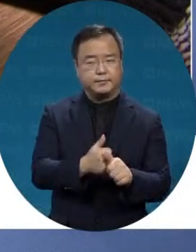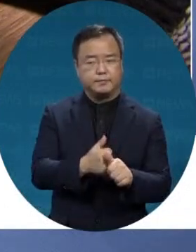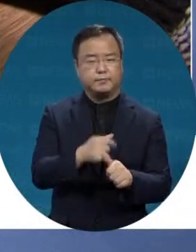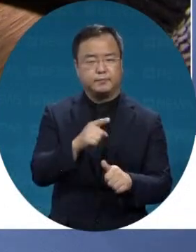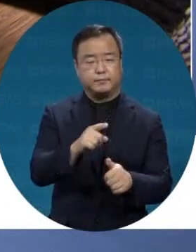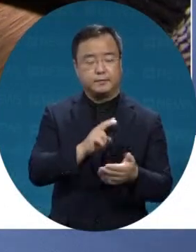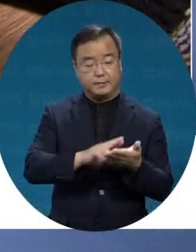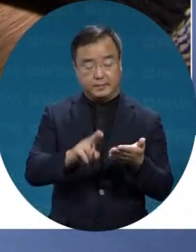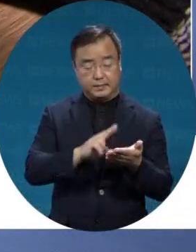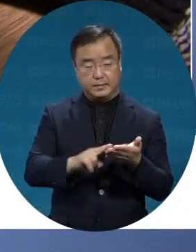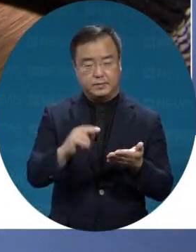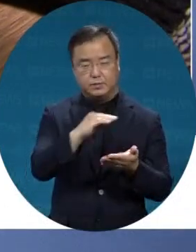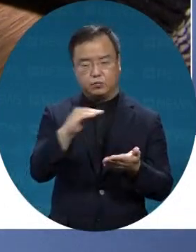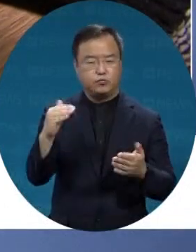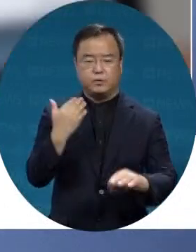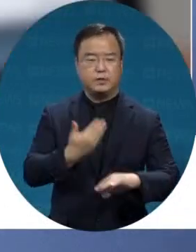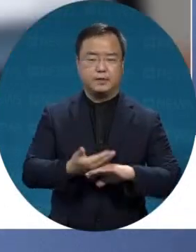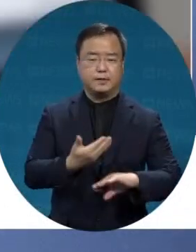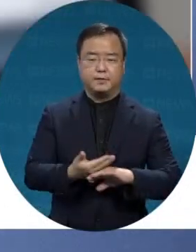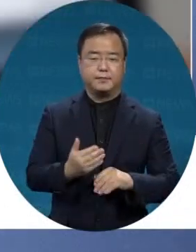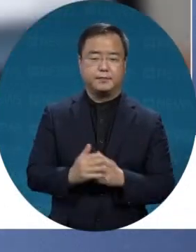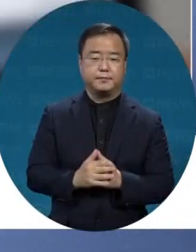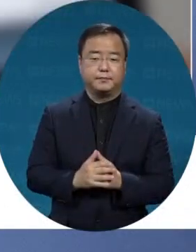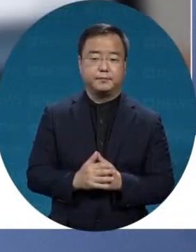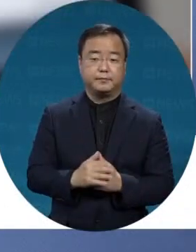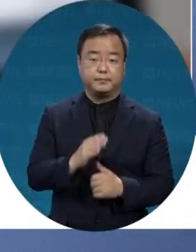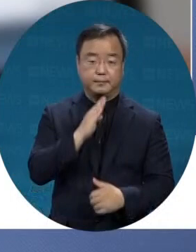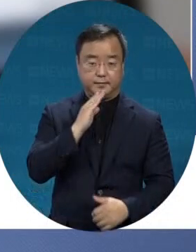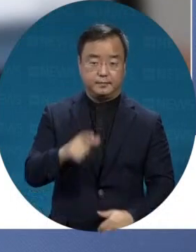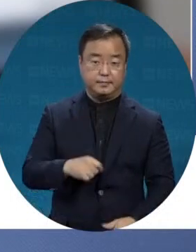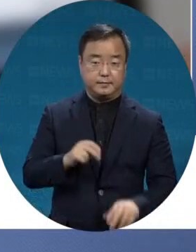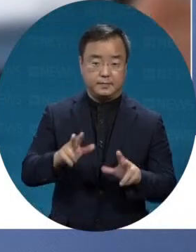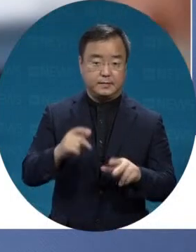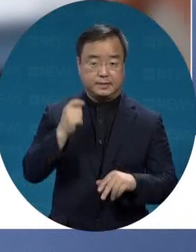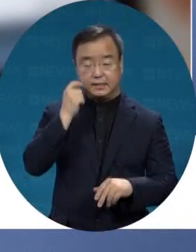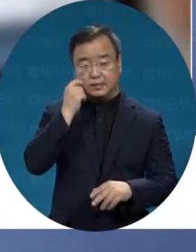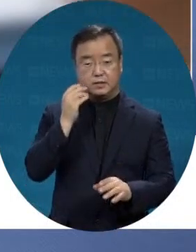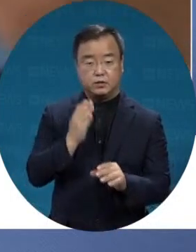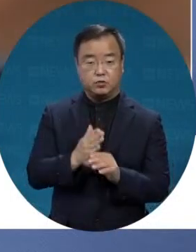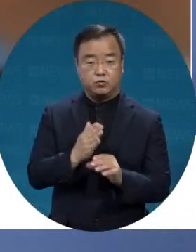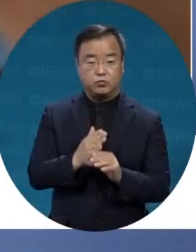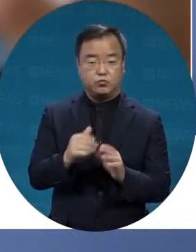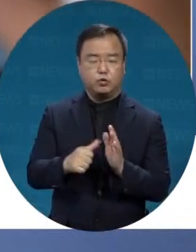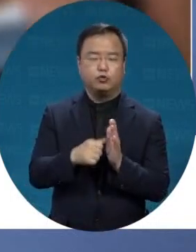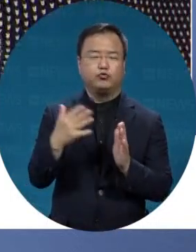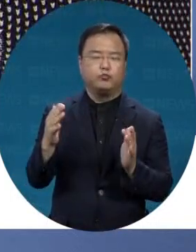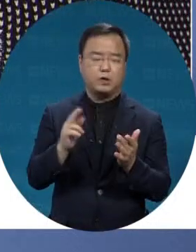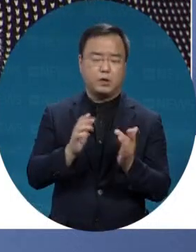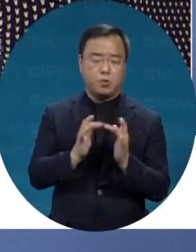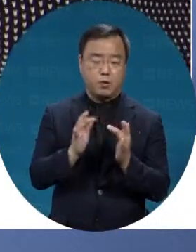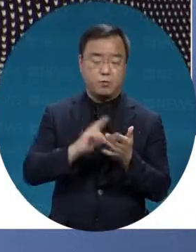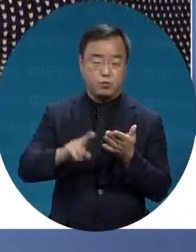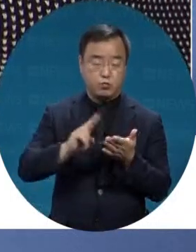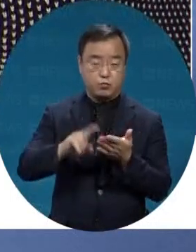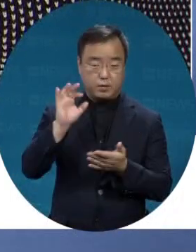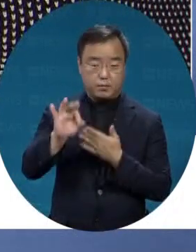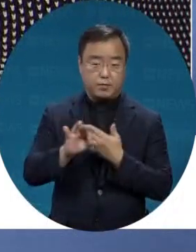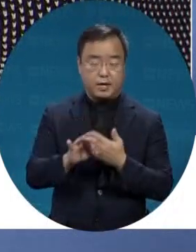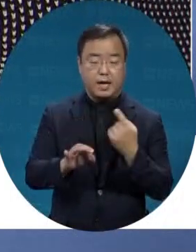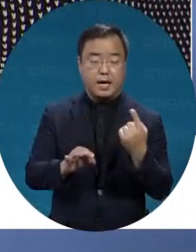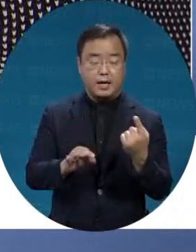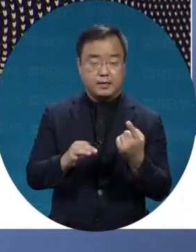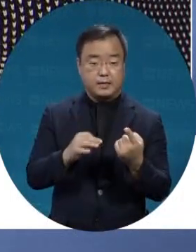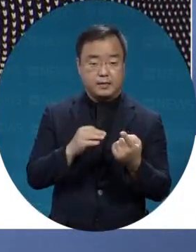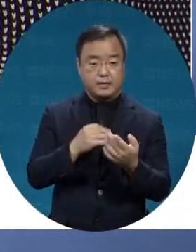퀄리티가 달라지는 경우가 많습니다 실제로 지금 그 히트를 치고 있는 유명한 웹툰의 사례자들을 보면 한 작품을